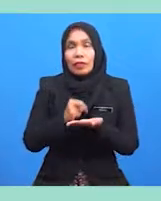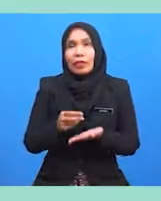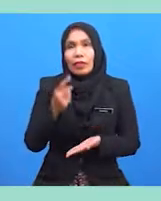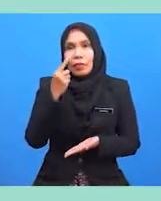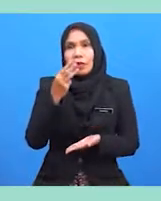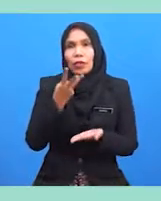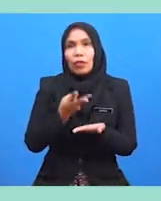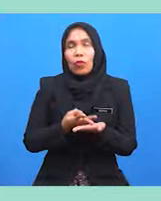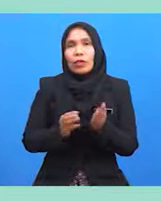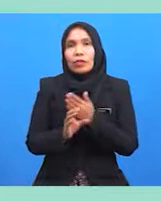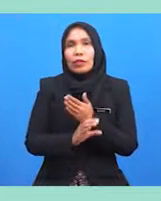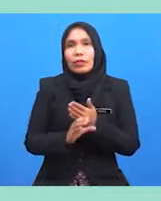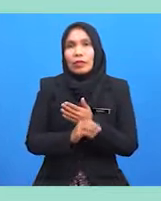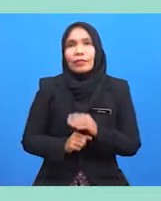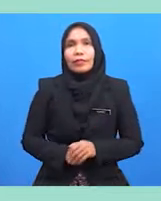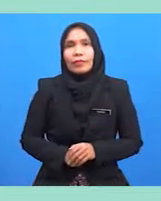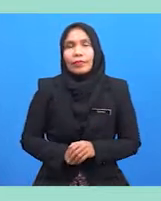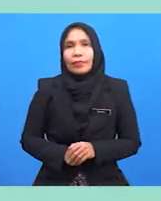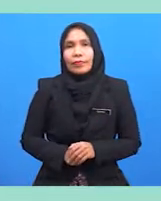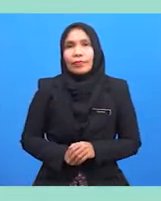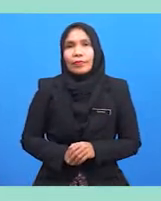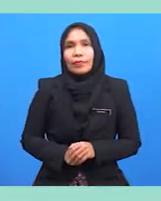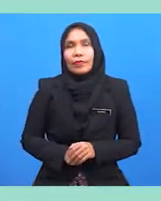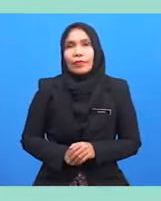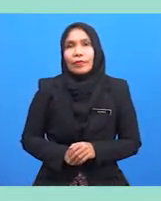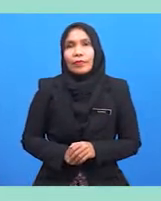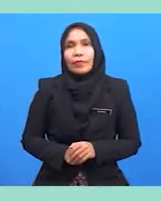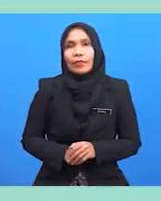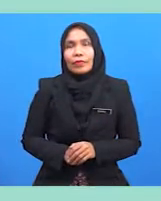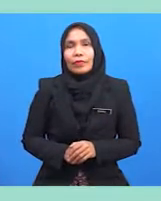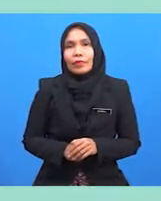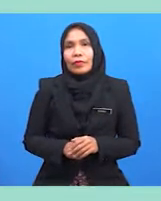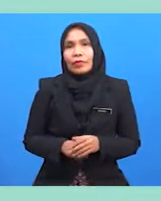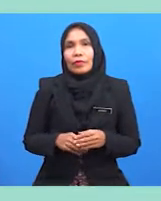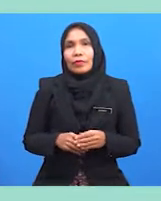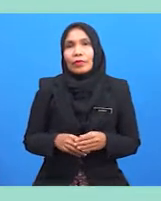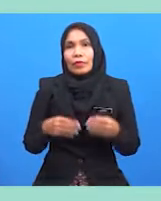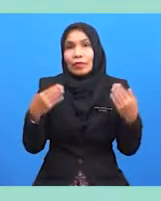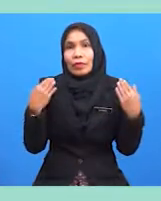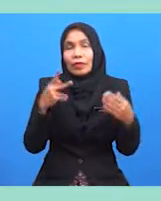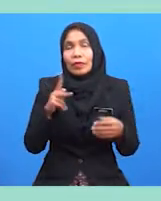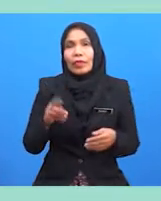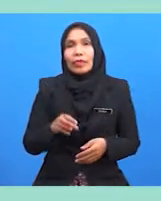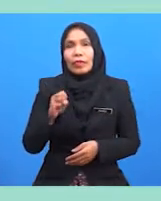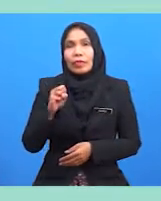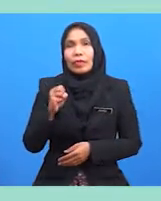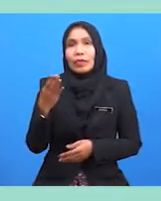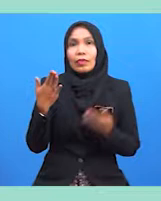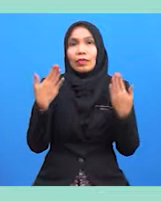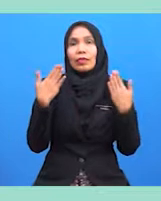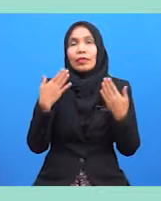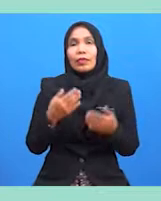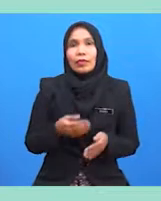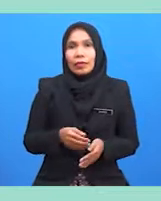Bank pusat mewujudkan sandaran minimum dan Bank Negara Malaysia juga memperuntukkan